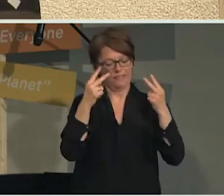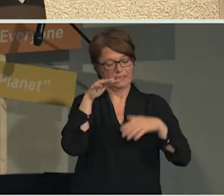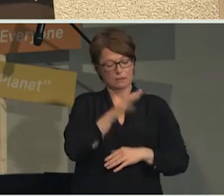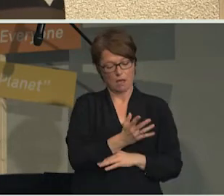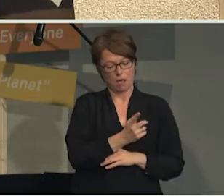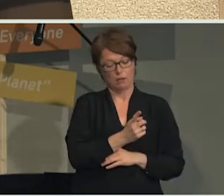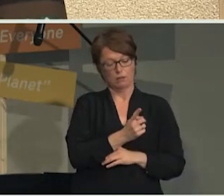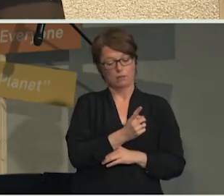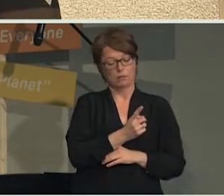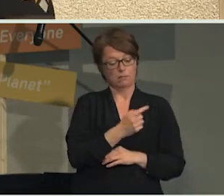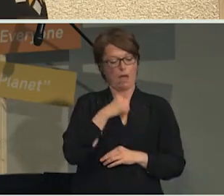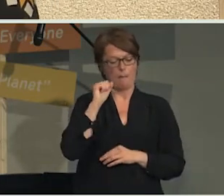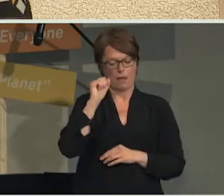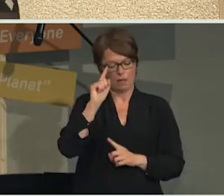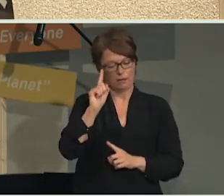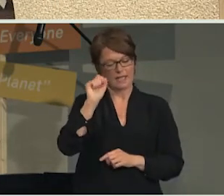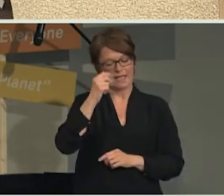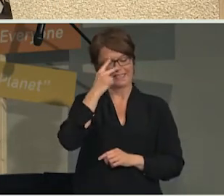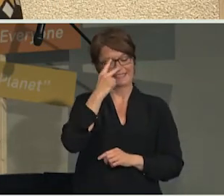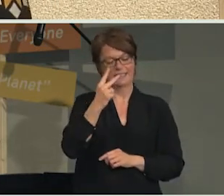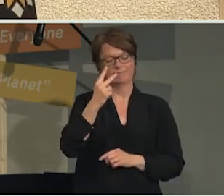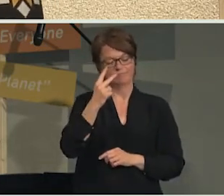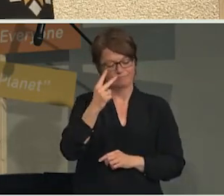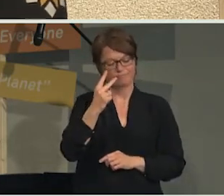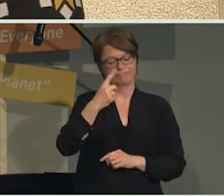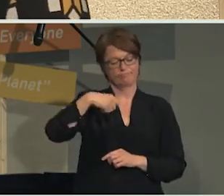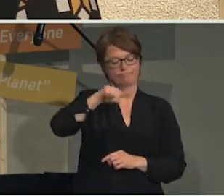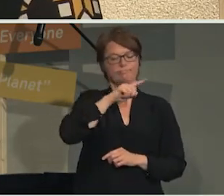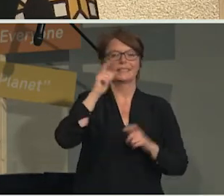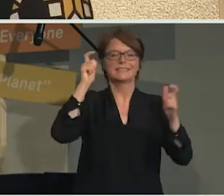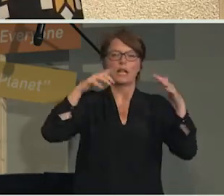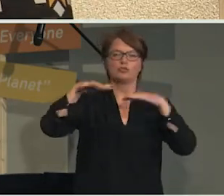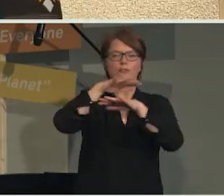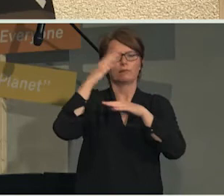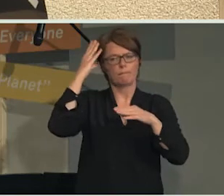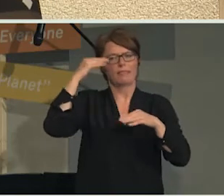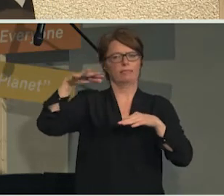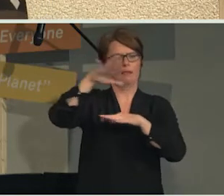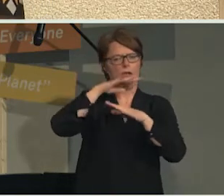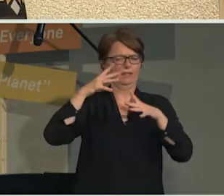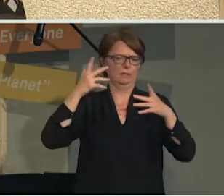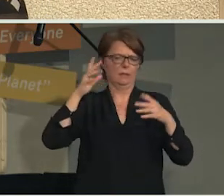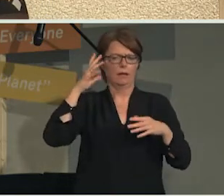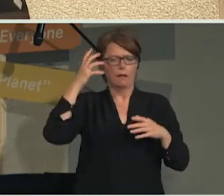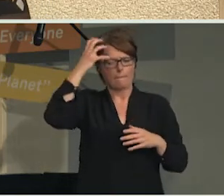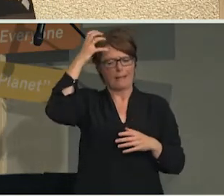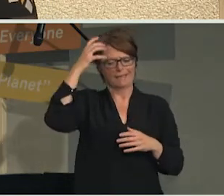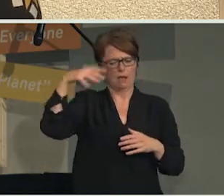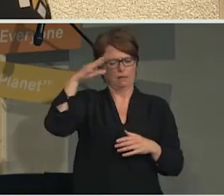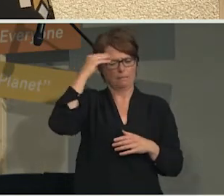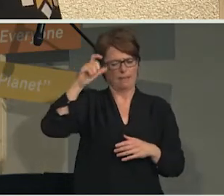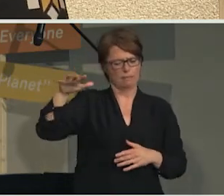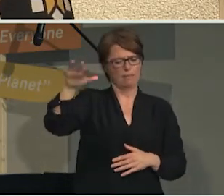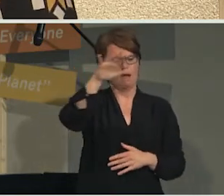Angst ist, die eigenen Privilegien, die Deutungshoheit, die kulturelle Hegemonie zu verlieren, auch um den Preis